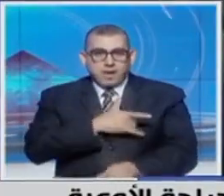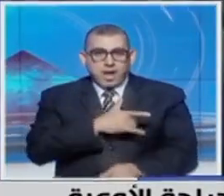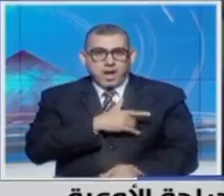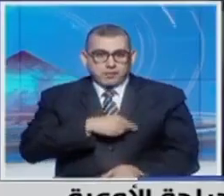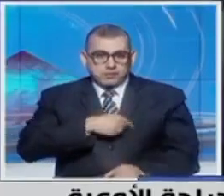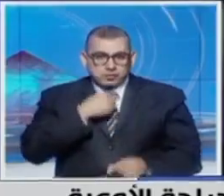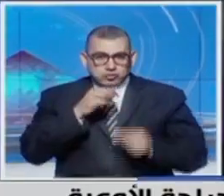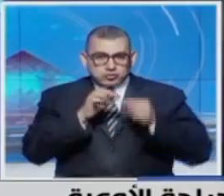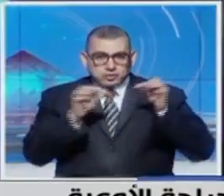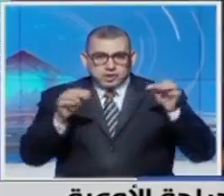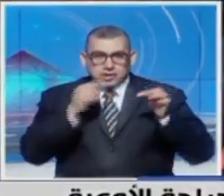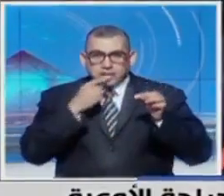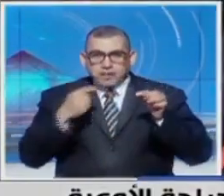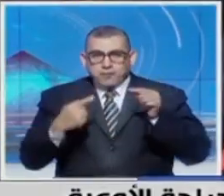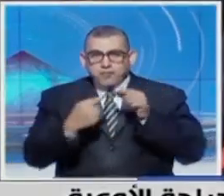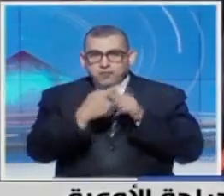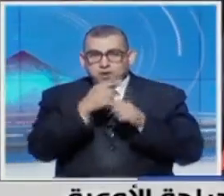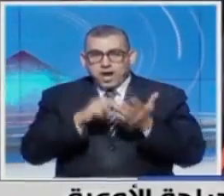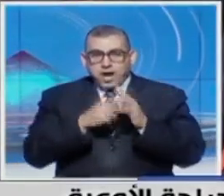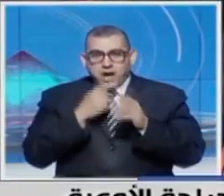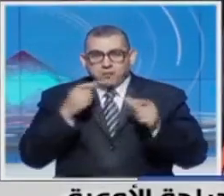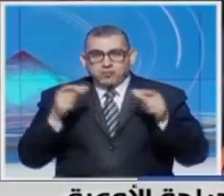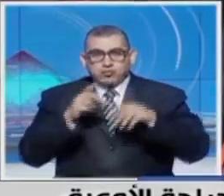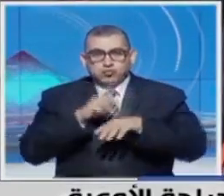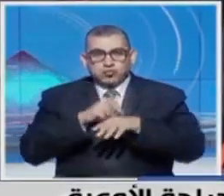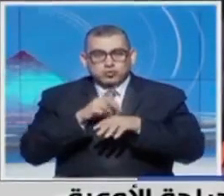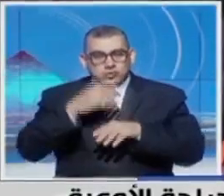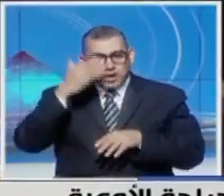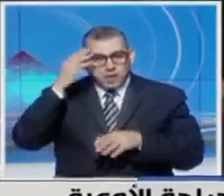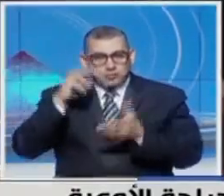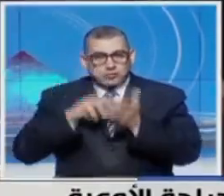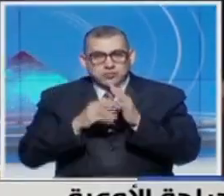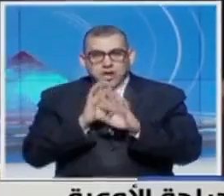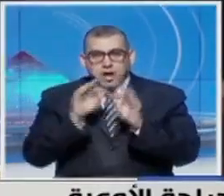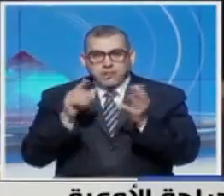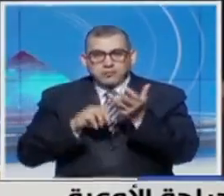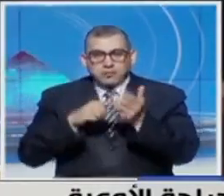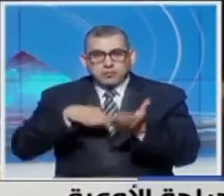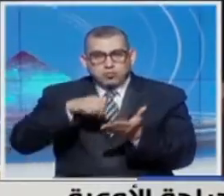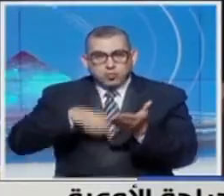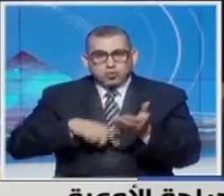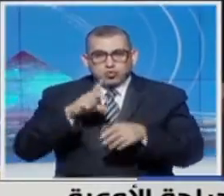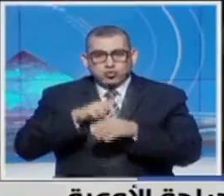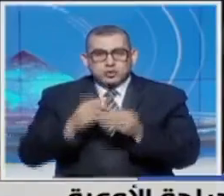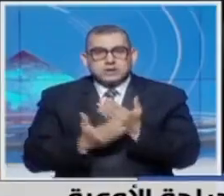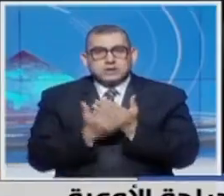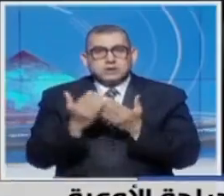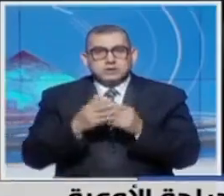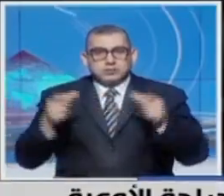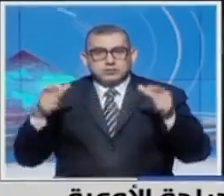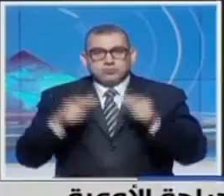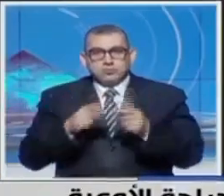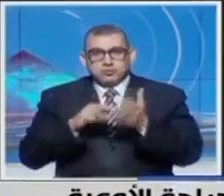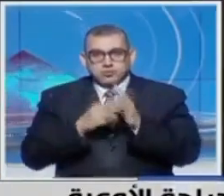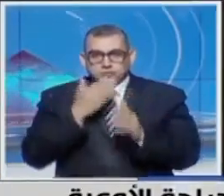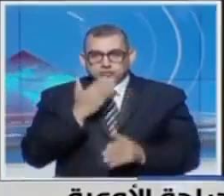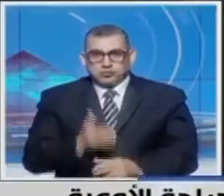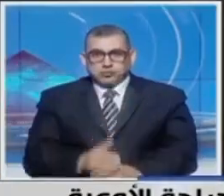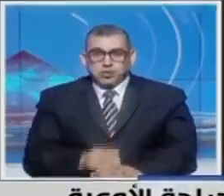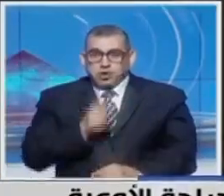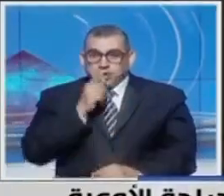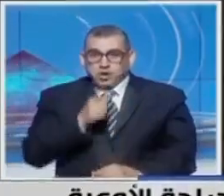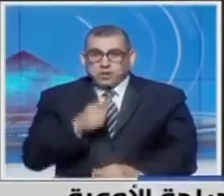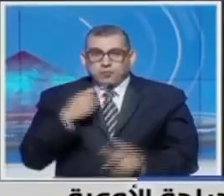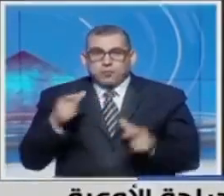المتعلقة بالأوعية الدموية، كشف الأطباء المختصون عن أبحاث وبروتوكولات علاجية مستحدثة في هذا المجال